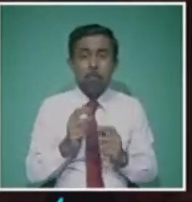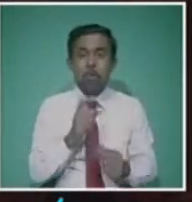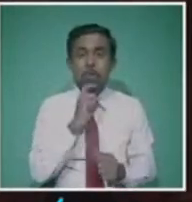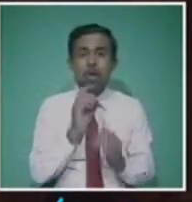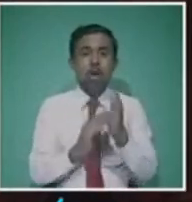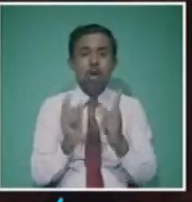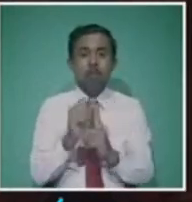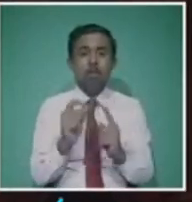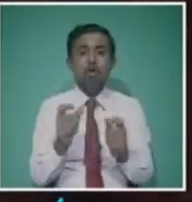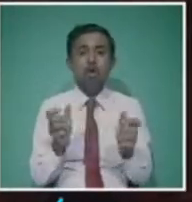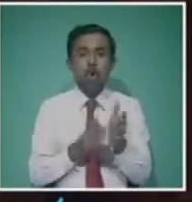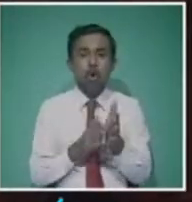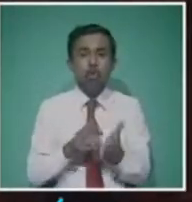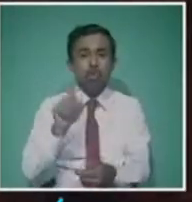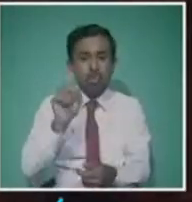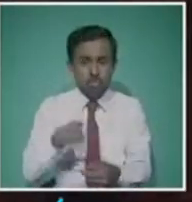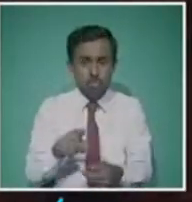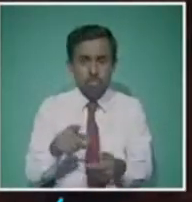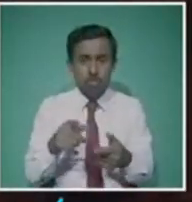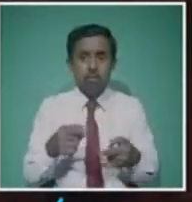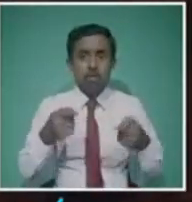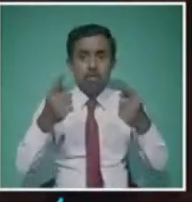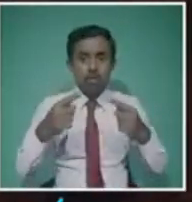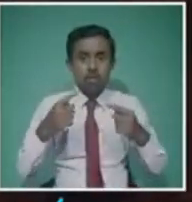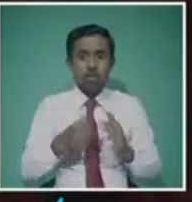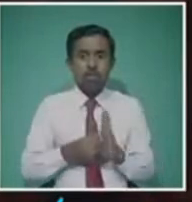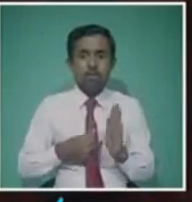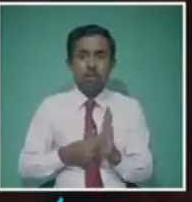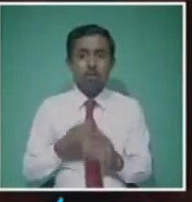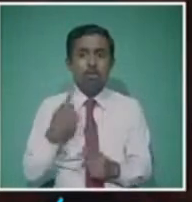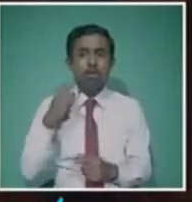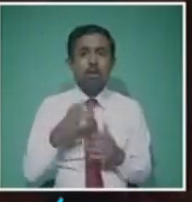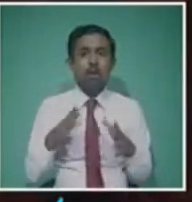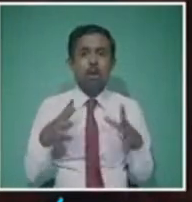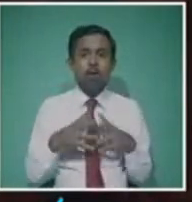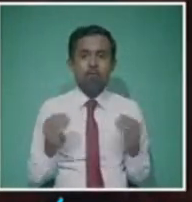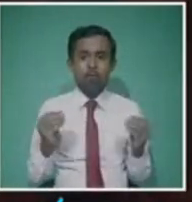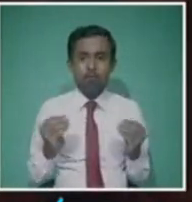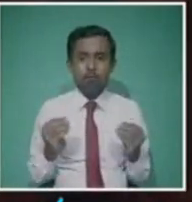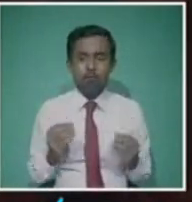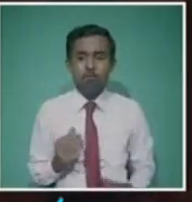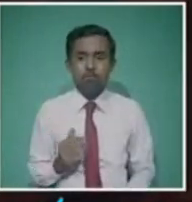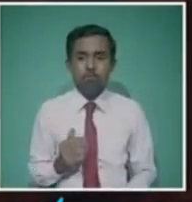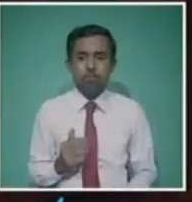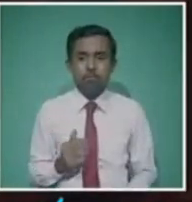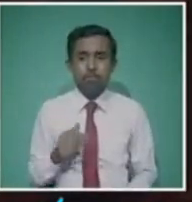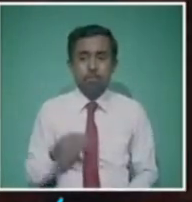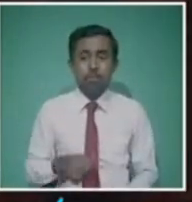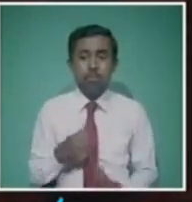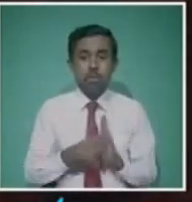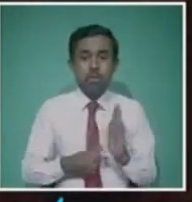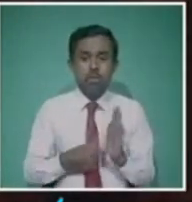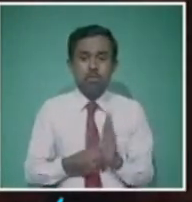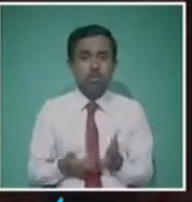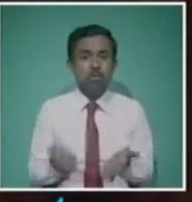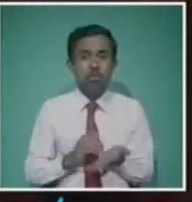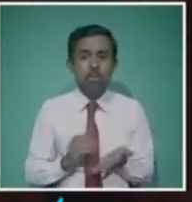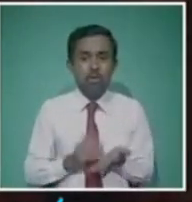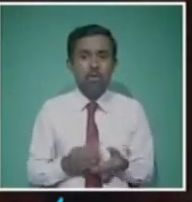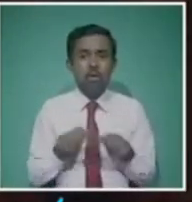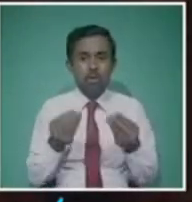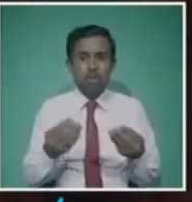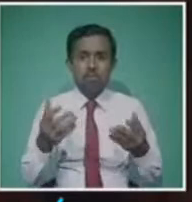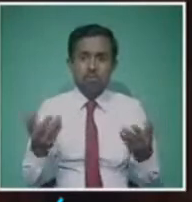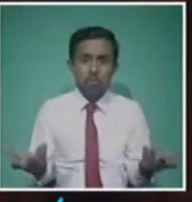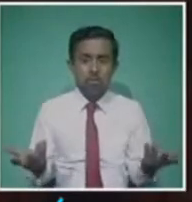අමාත්‍යාංශයේ උපදේශකාර සභාවේ සම්මත වෙලා ඒ ආපු පනත තමයි ඊ අකුල ගන්න කටයුතු කරේ. ඒක නිසා මේ පනත නැවත වතාවක් ගේනවද නැද්ද